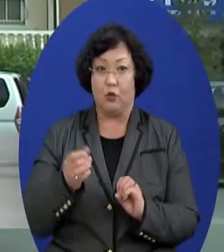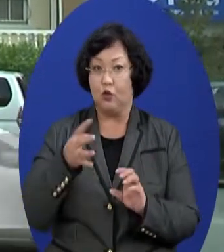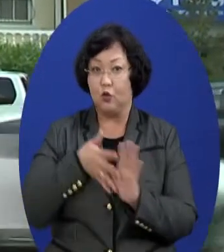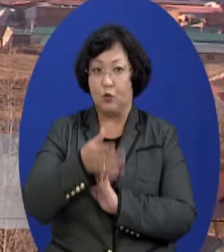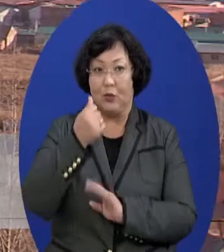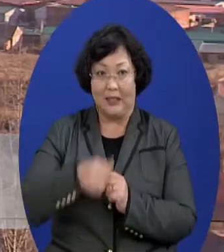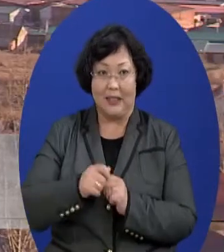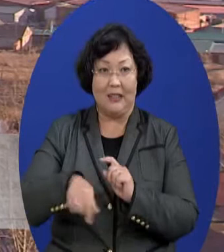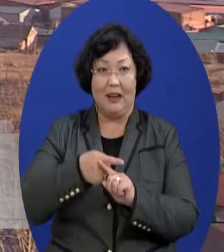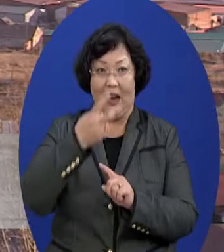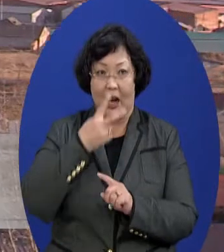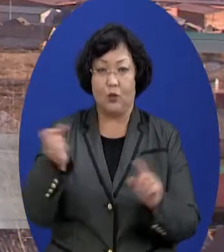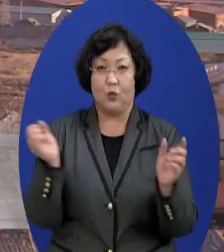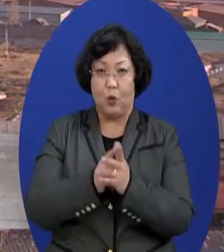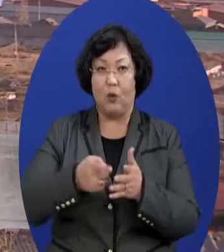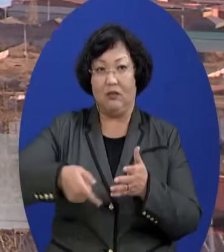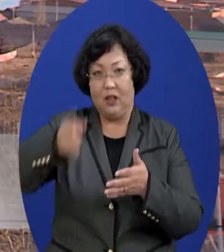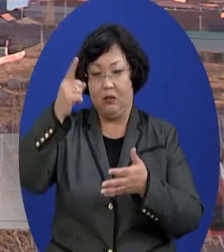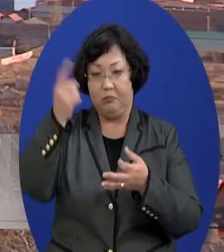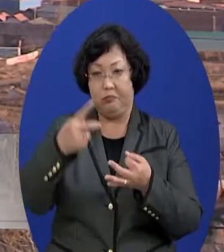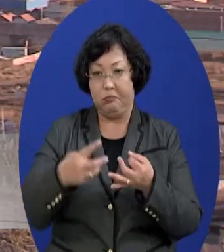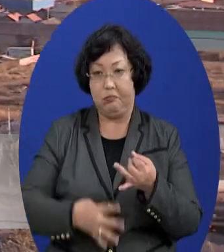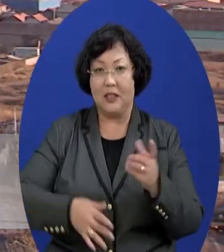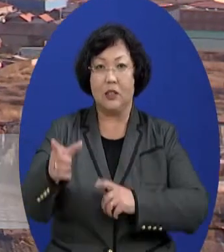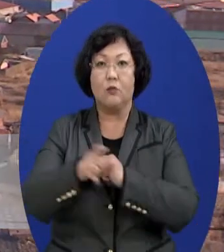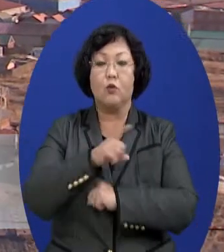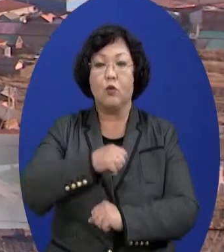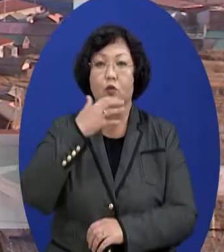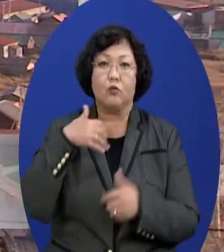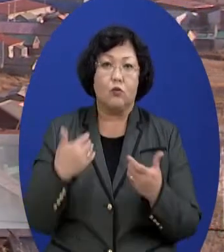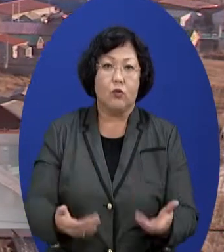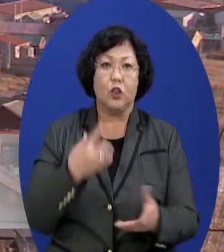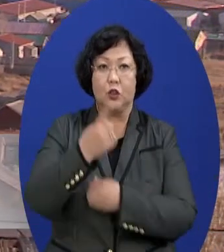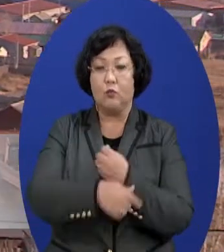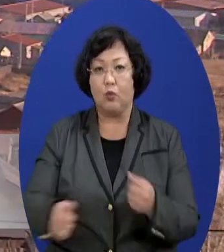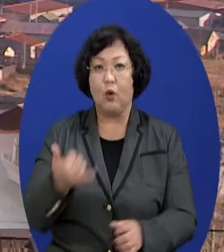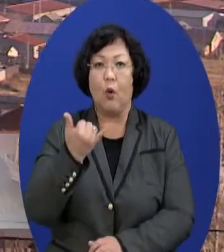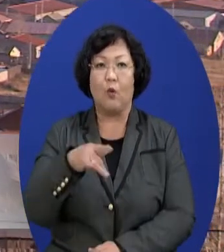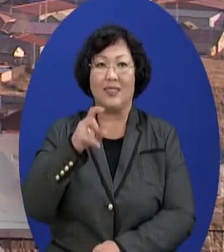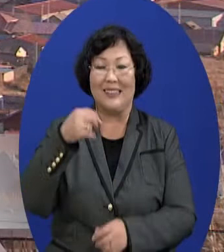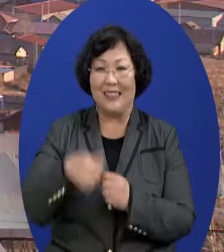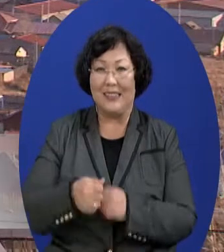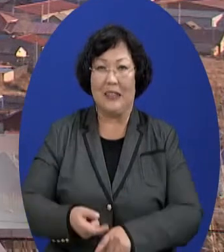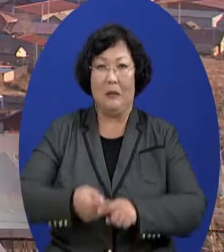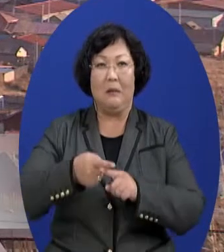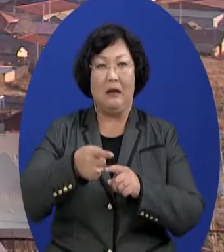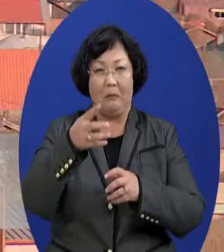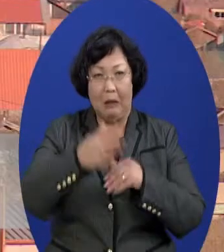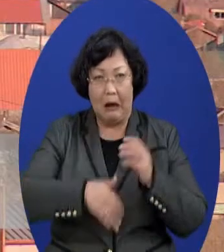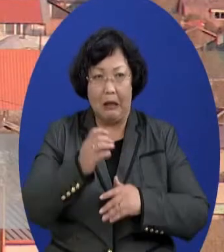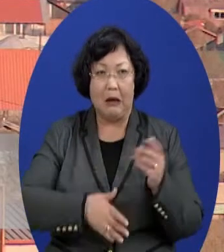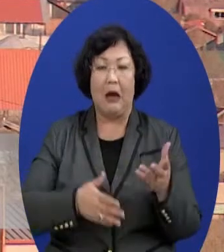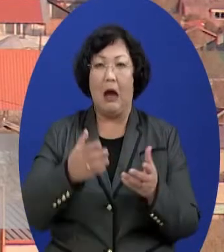дахин харж, ач холбогдлоор нэрэмлэхийг эдийн засагчид зөвлөж байна. Жил ирэх тусам урсгал зардал нэмэгддэг хорвоо чанартай байшин барилга, арчилгаа